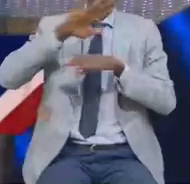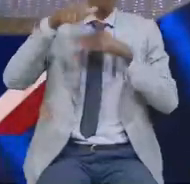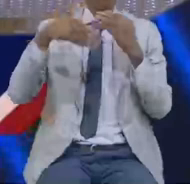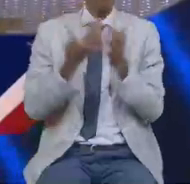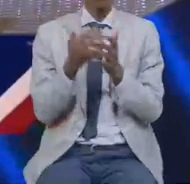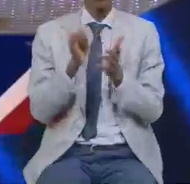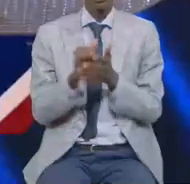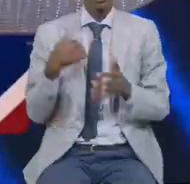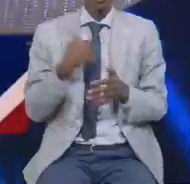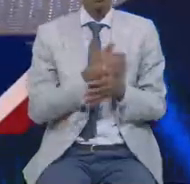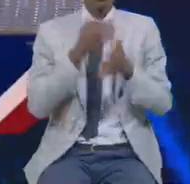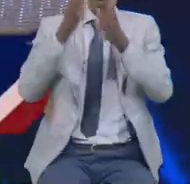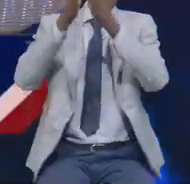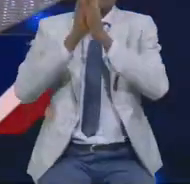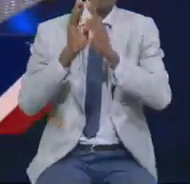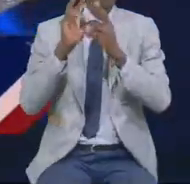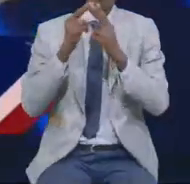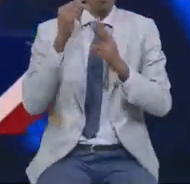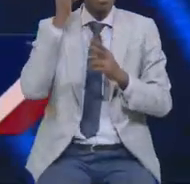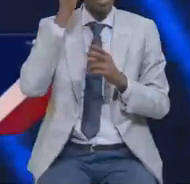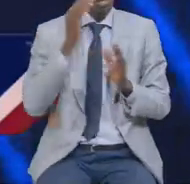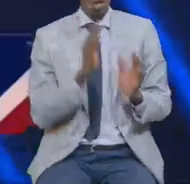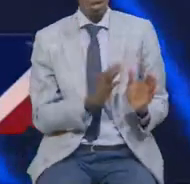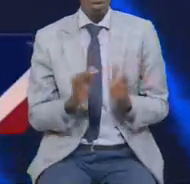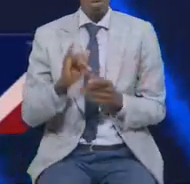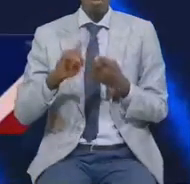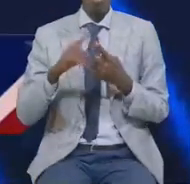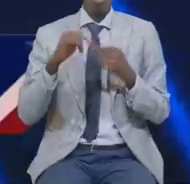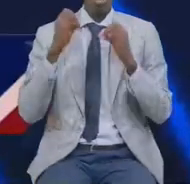nous demandons ou pensons.